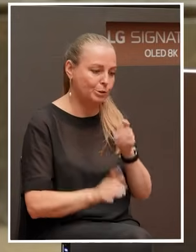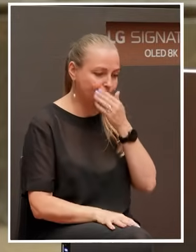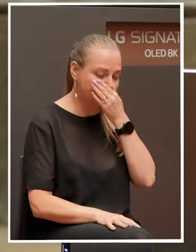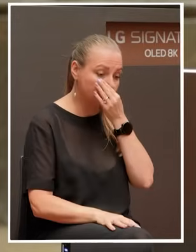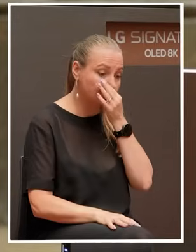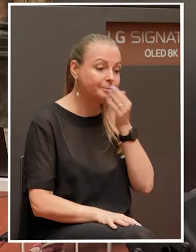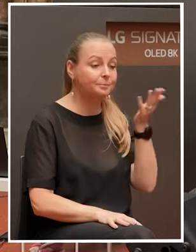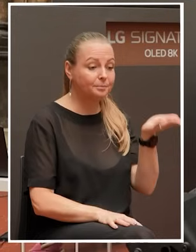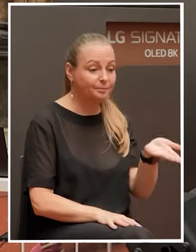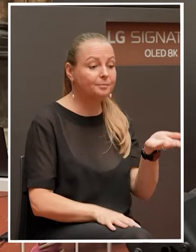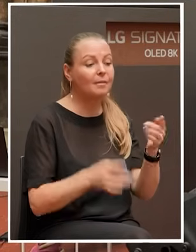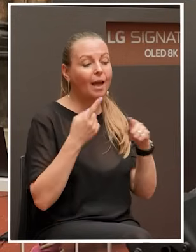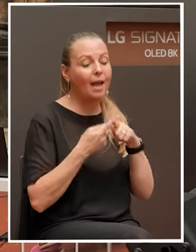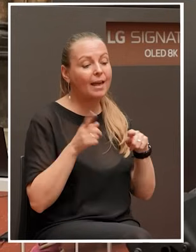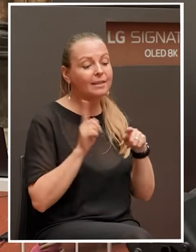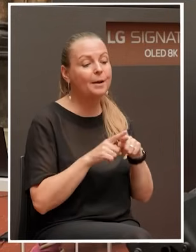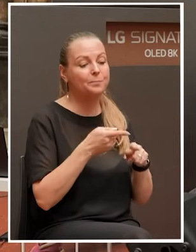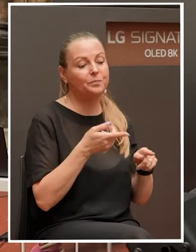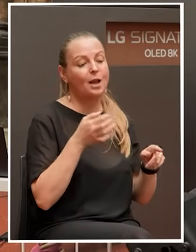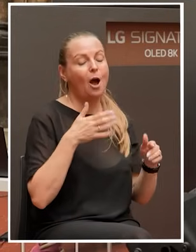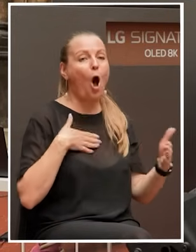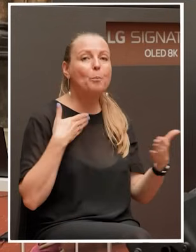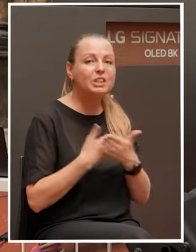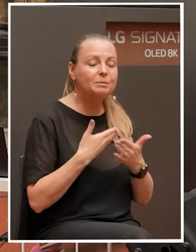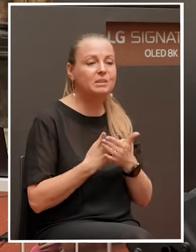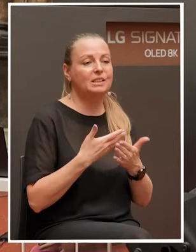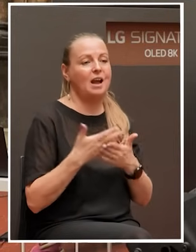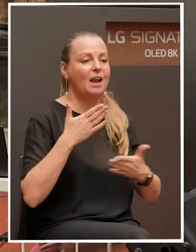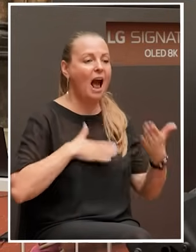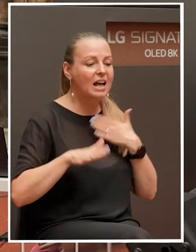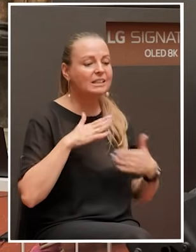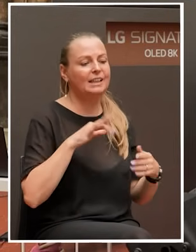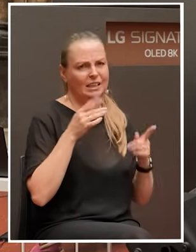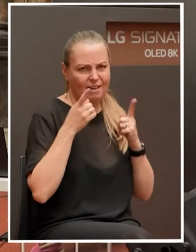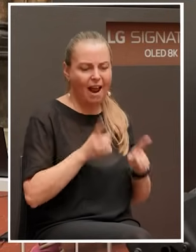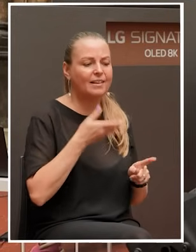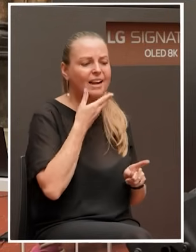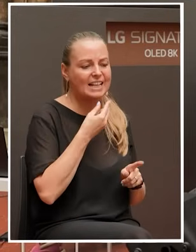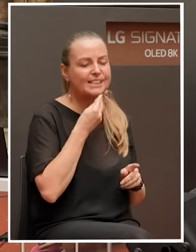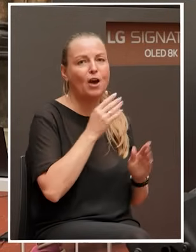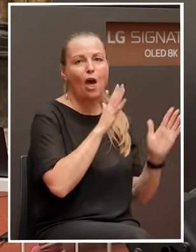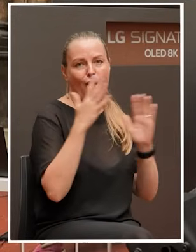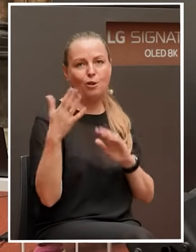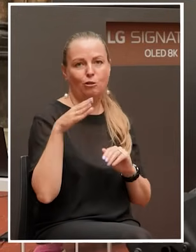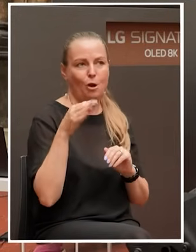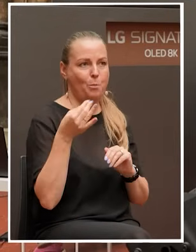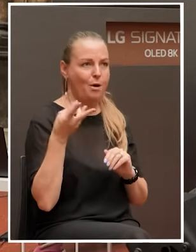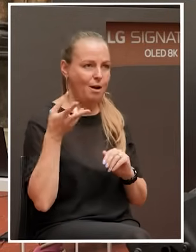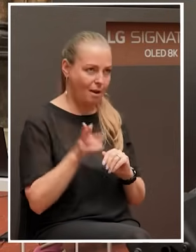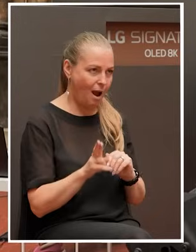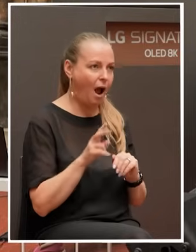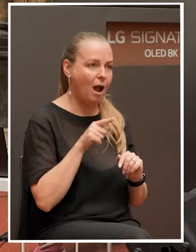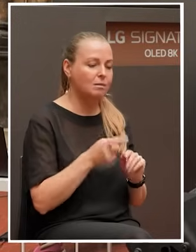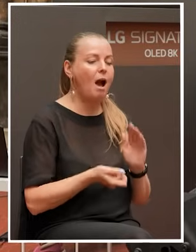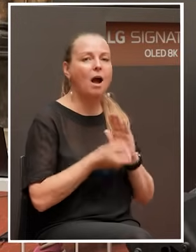Так что очень оптимистичные, радостные и красивые, реально красивые тополя, в общем, оказываются, с